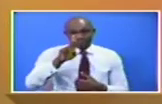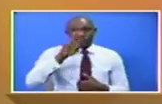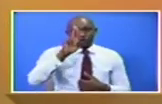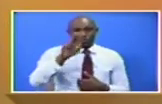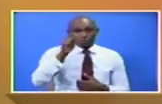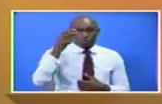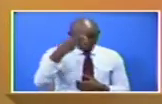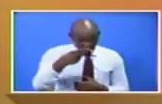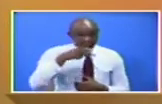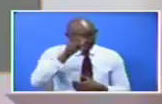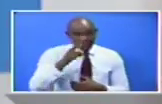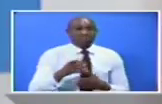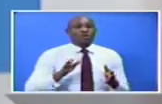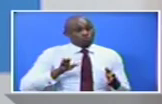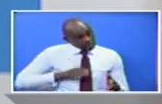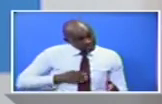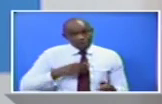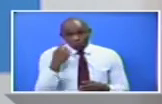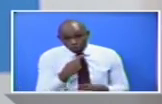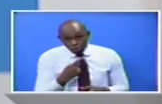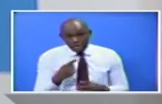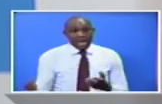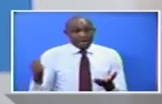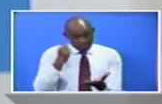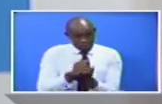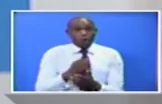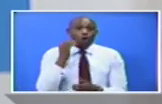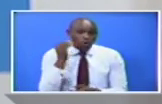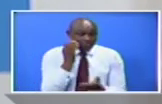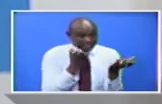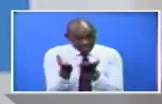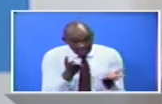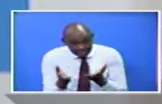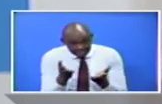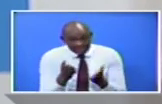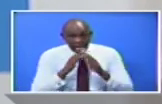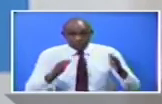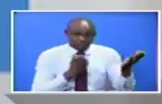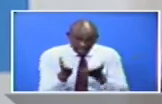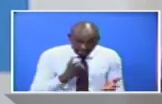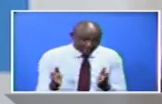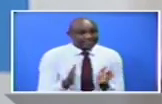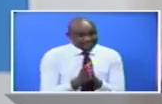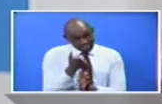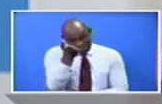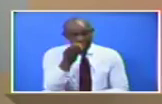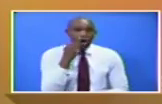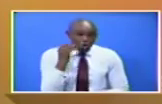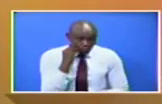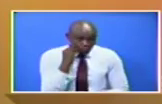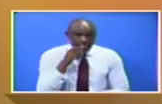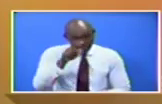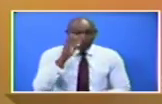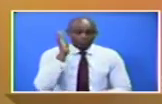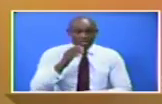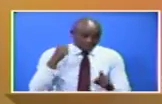ambaye anatetea haki za wale wanawake, watu wanaoajiriwa nyumbani ama wafanyakazi wa nyumbani au yaya pale chumbani. Atakuwa